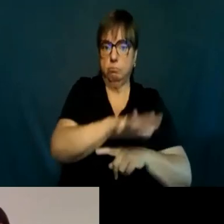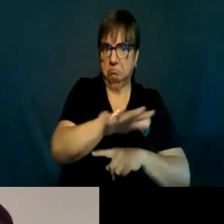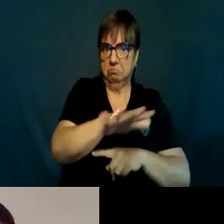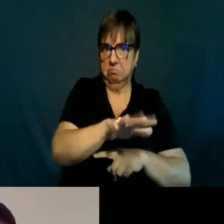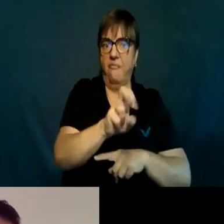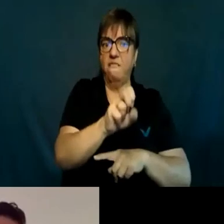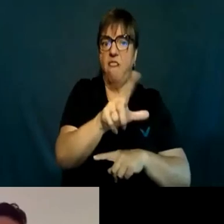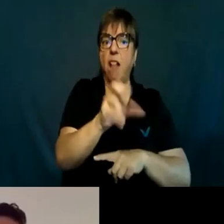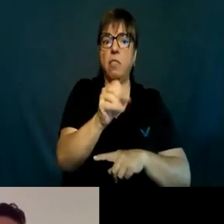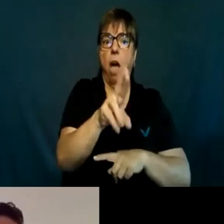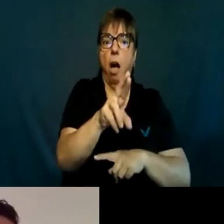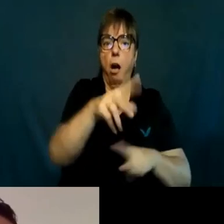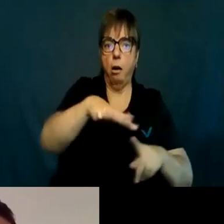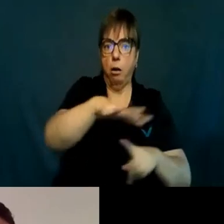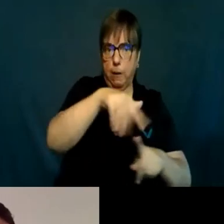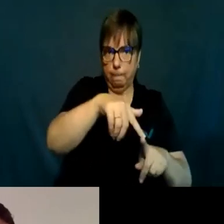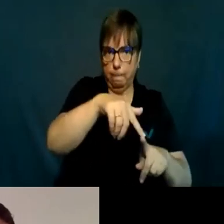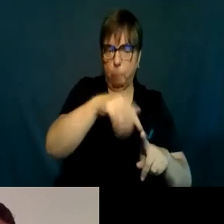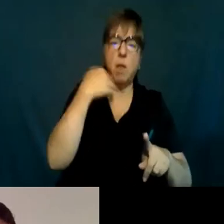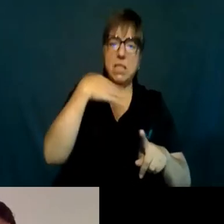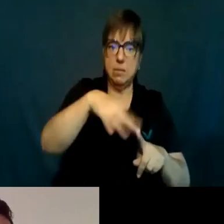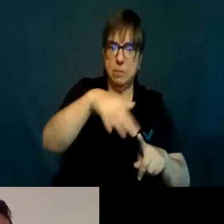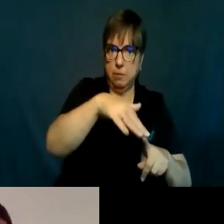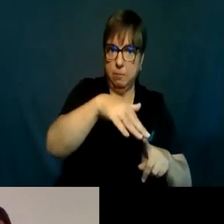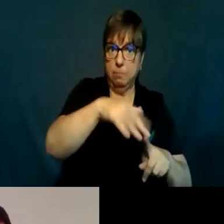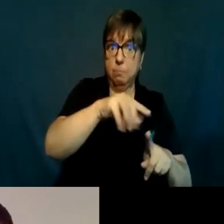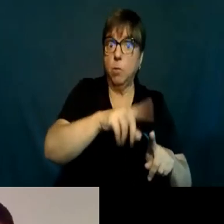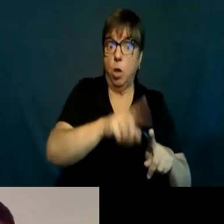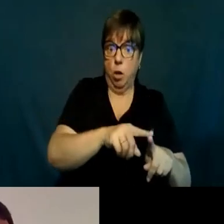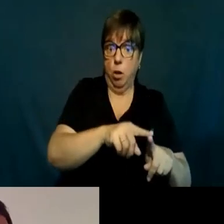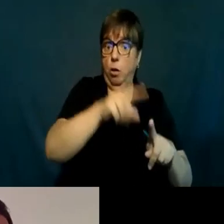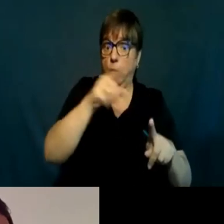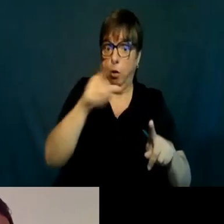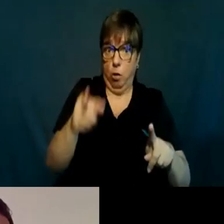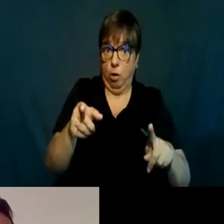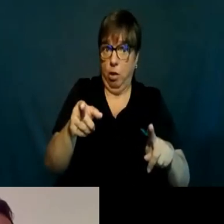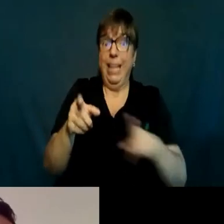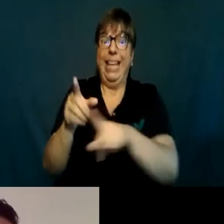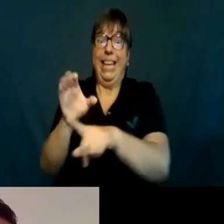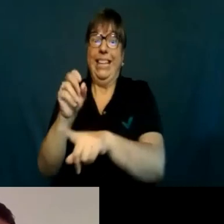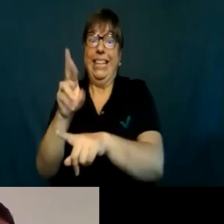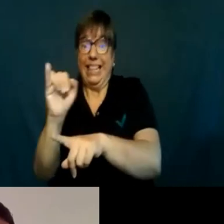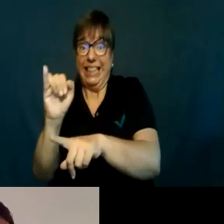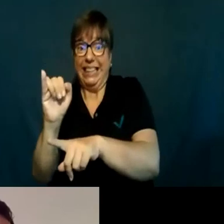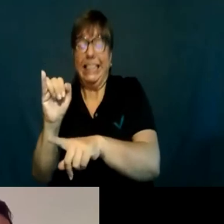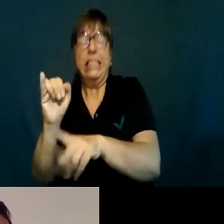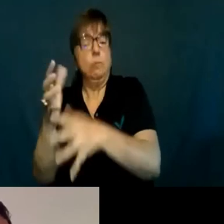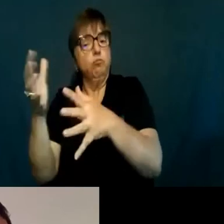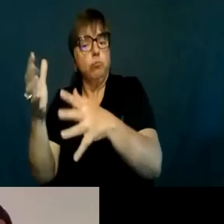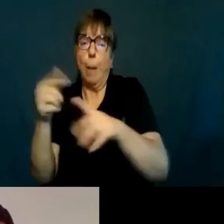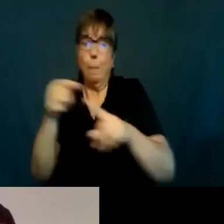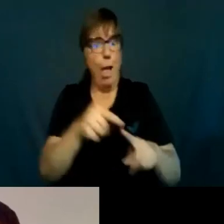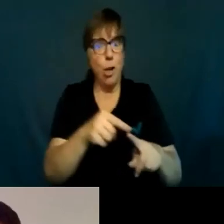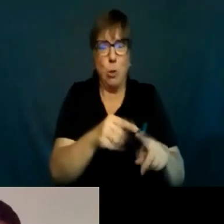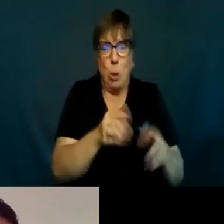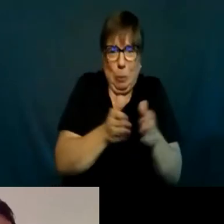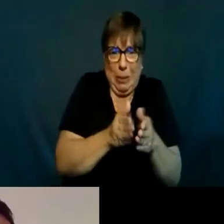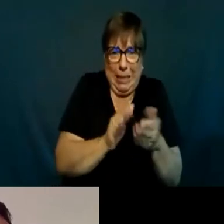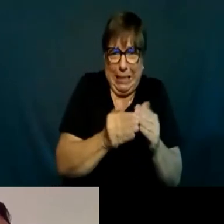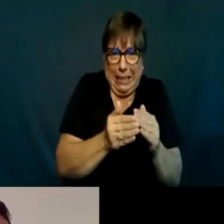contrairement aux cris joués de beaucoup moins de moyens, a